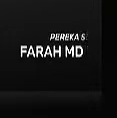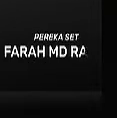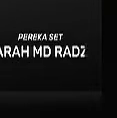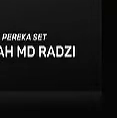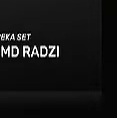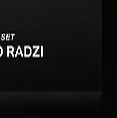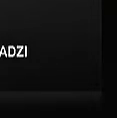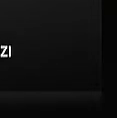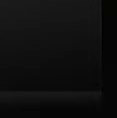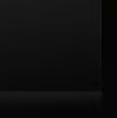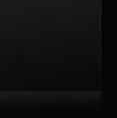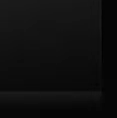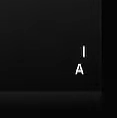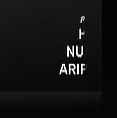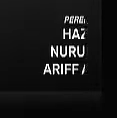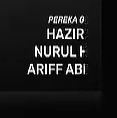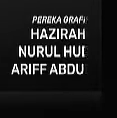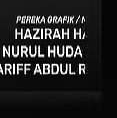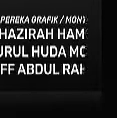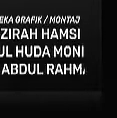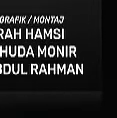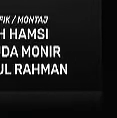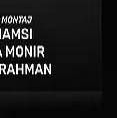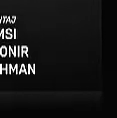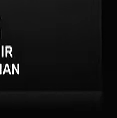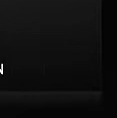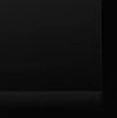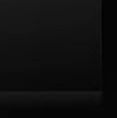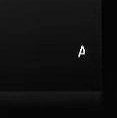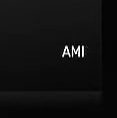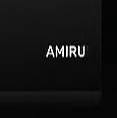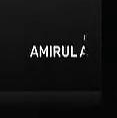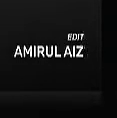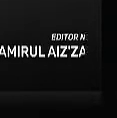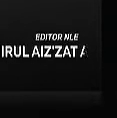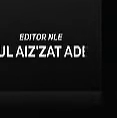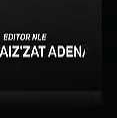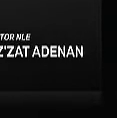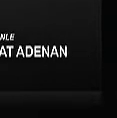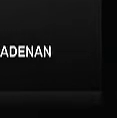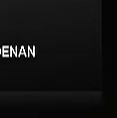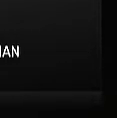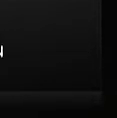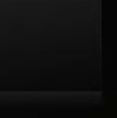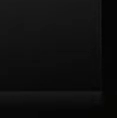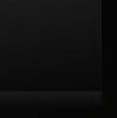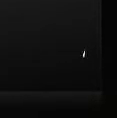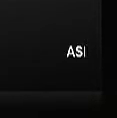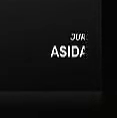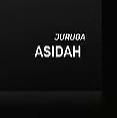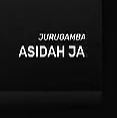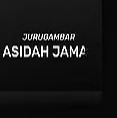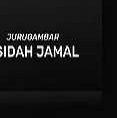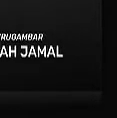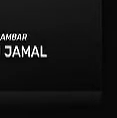itu dalam merangka yang besar kita tumpukan dibuat sketsanya naik kita harapkan yang terbaik juga untuk